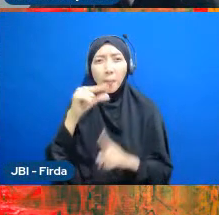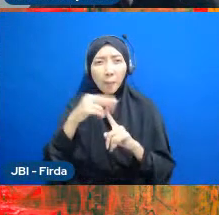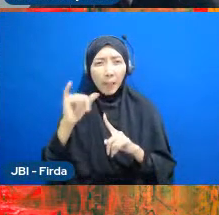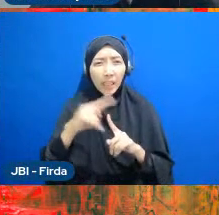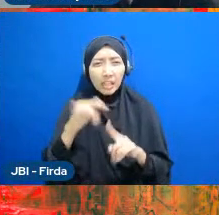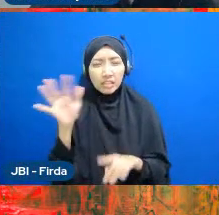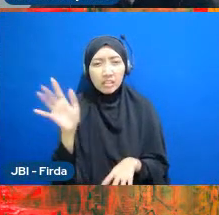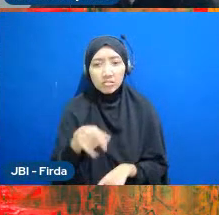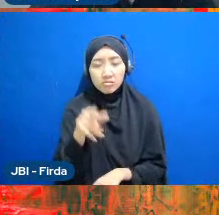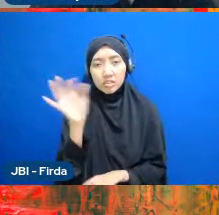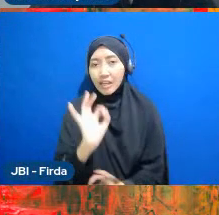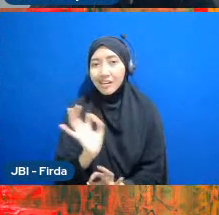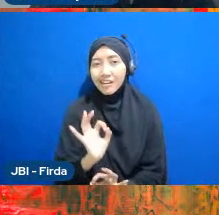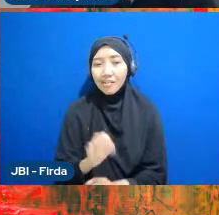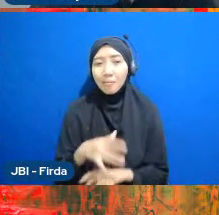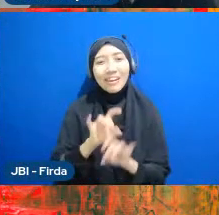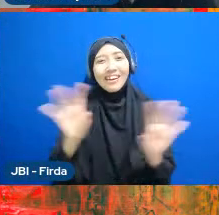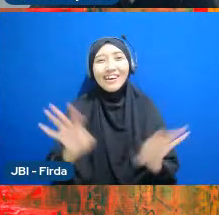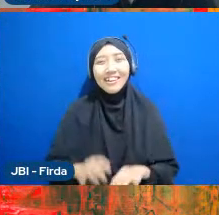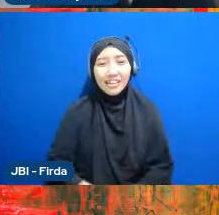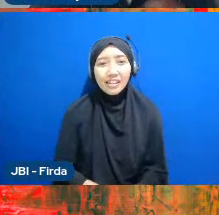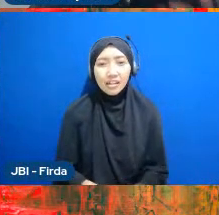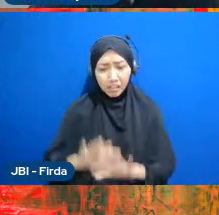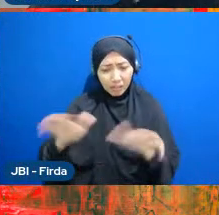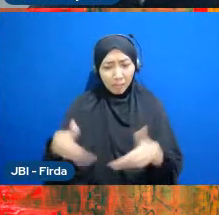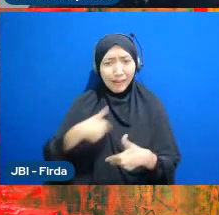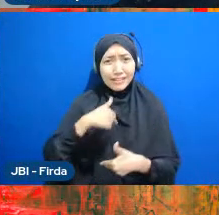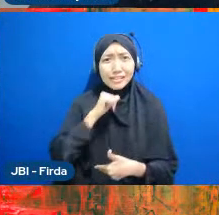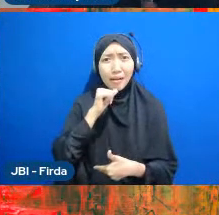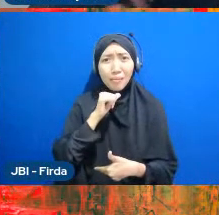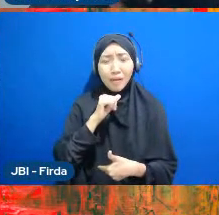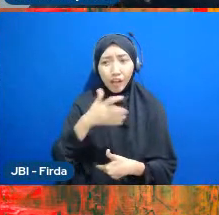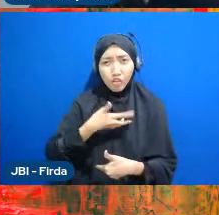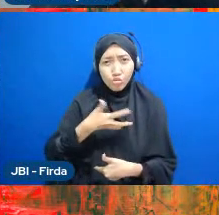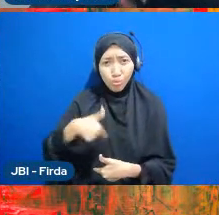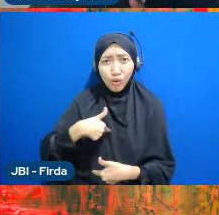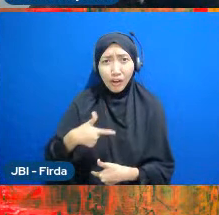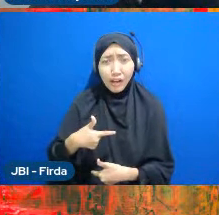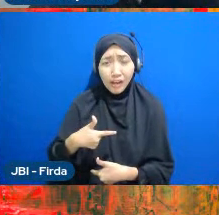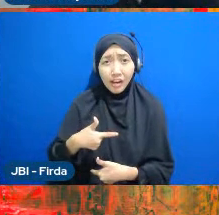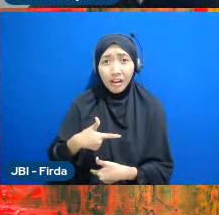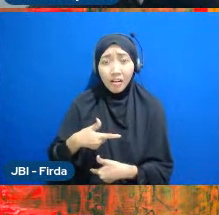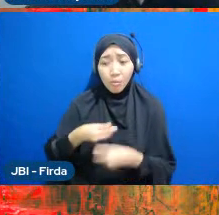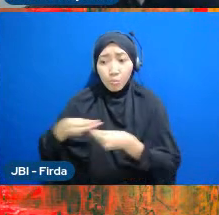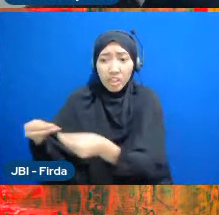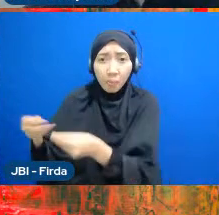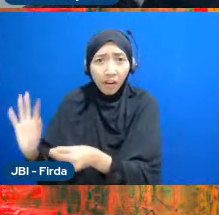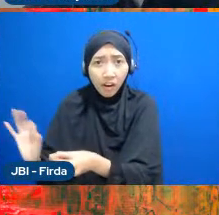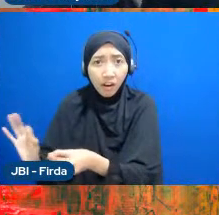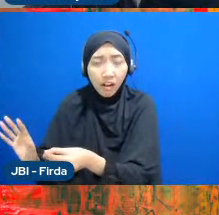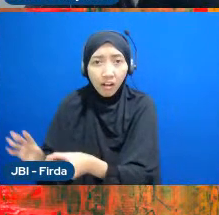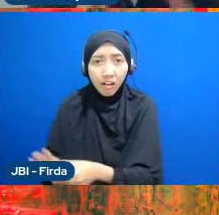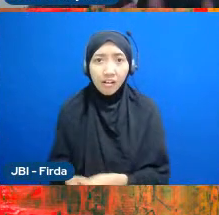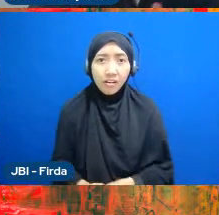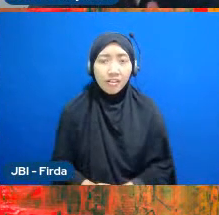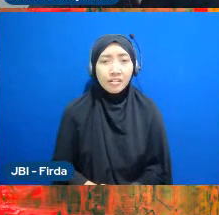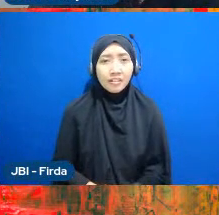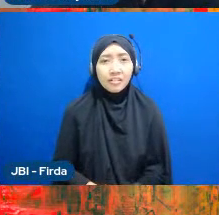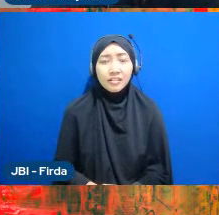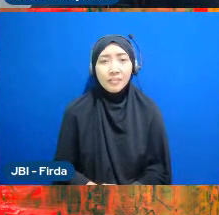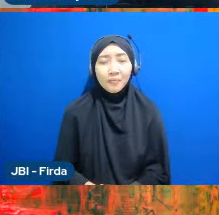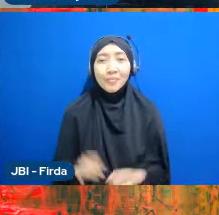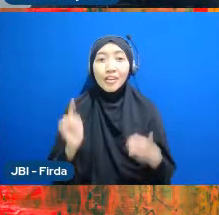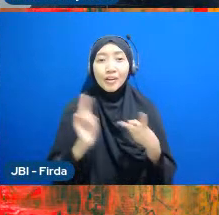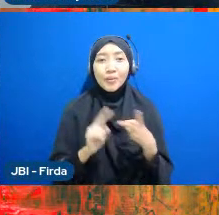sih. Ntar dulu, ini barang siapa? Suka-suka yang punya barang dong, kalau untuk minjemnya. Kira-kira kayak gitu. Yang kedua